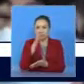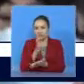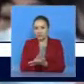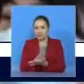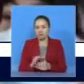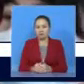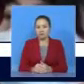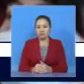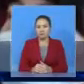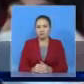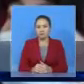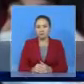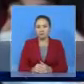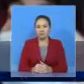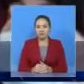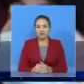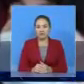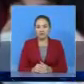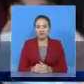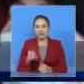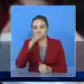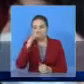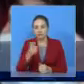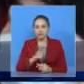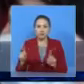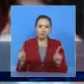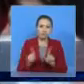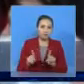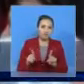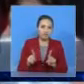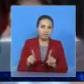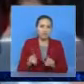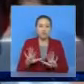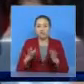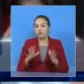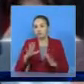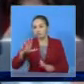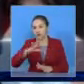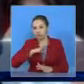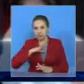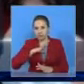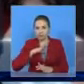что мелькает информация о том, что какие-то случаи произошли, но